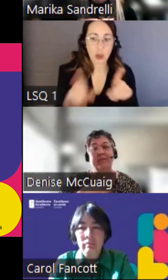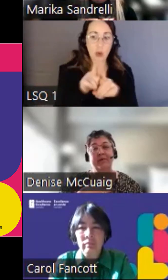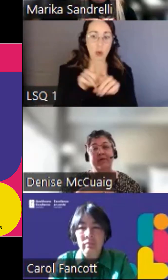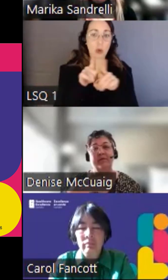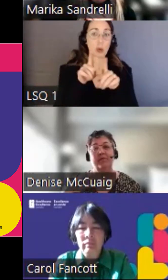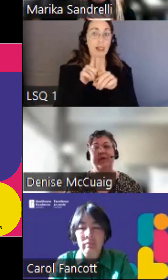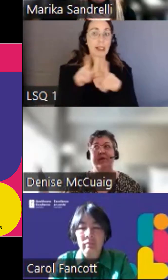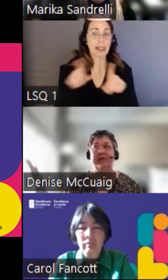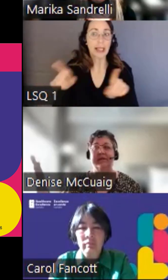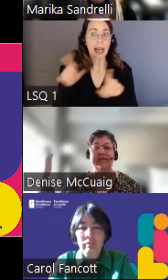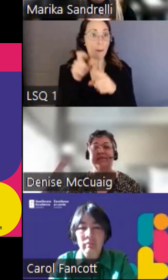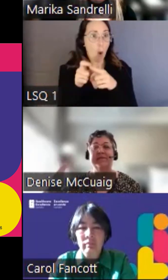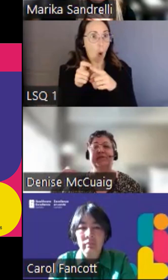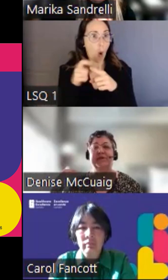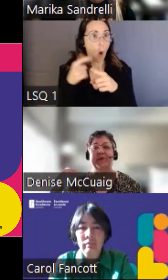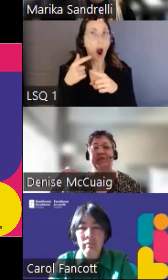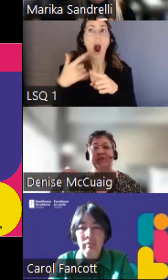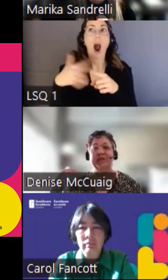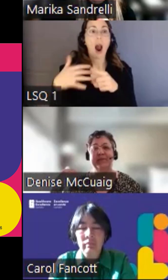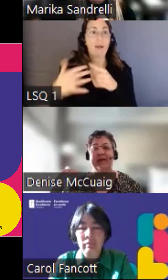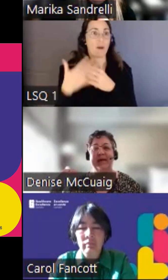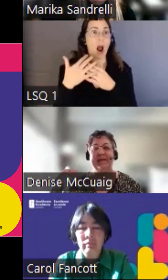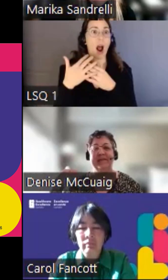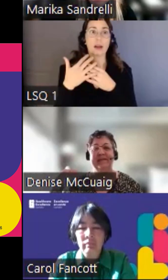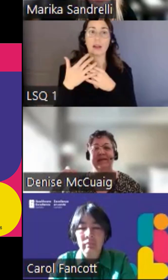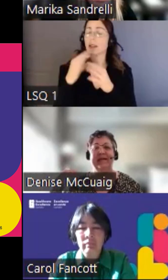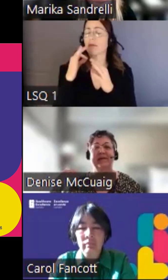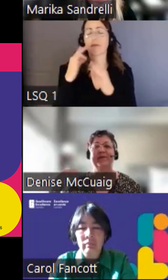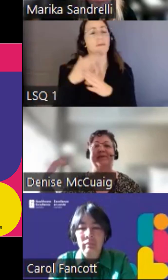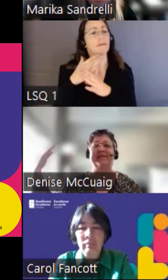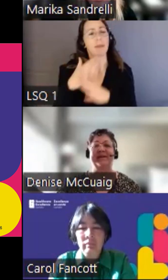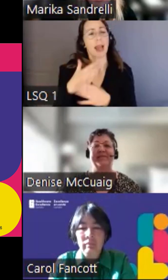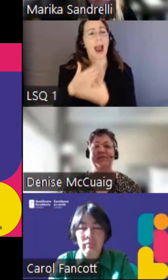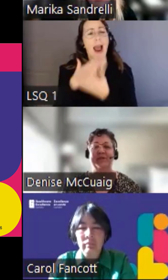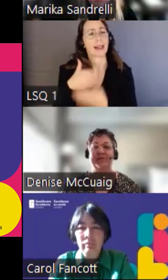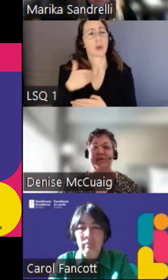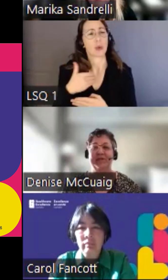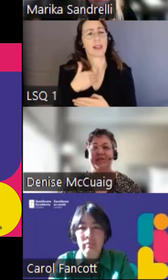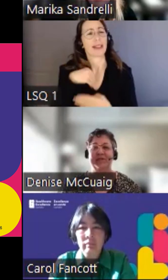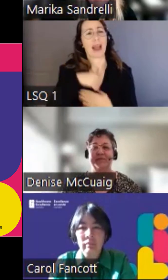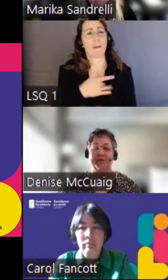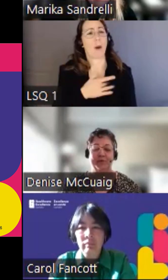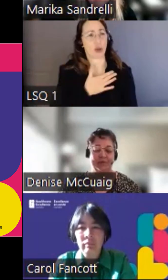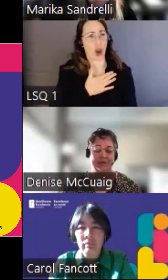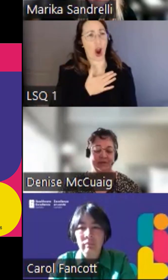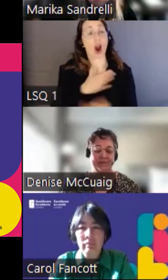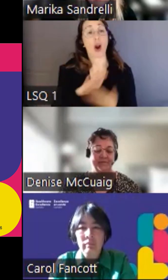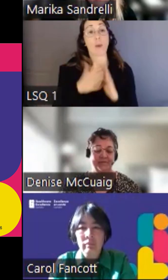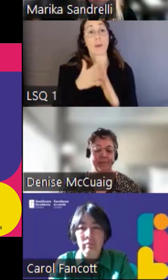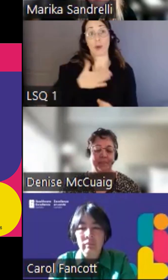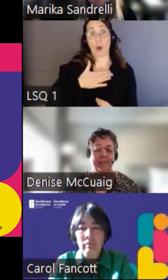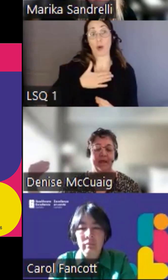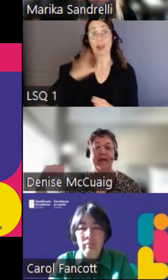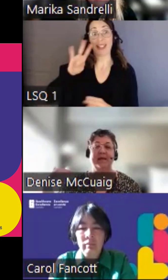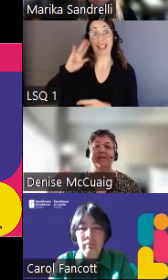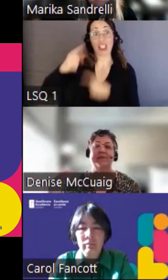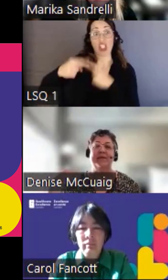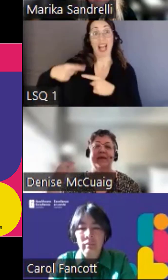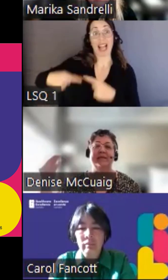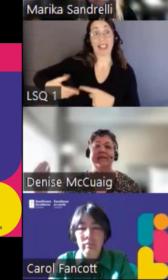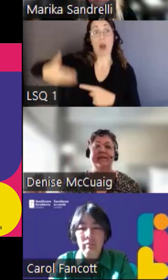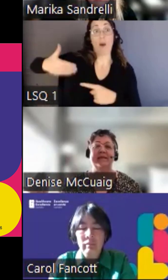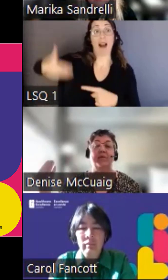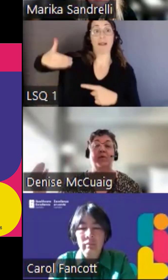il y a 7 générations. Si on remonte à 7 générations et on regarde aussi 7 générations à venir, l'idée donc que nous